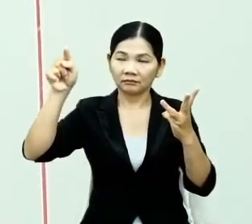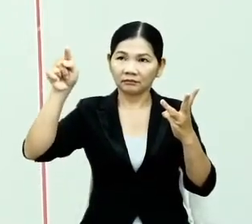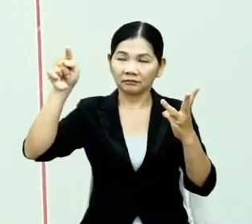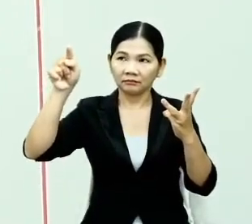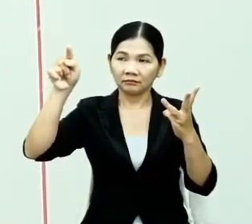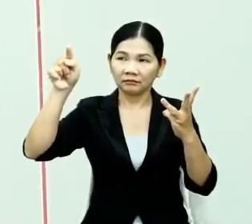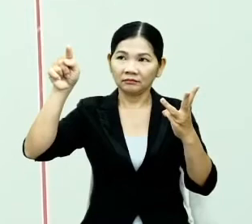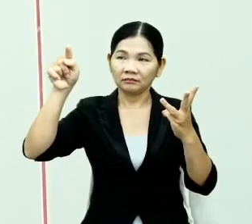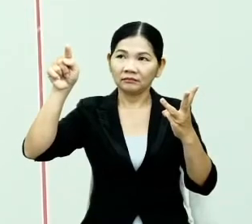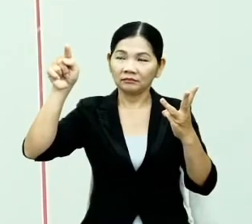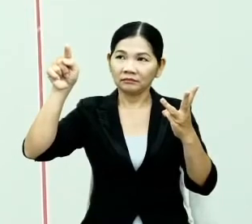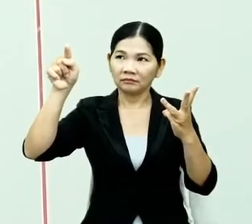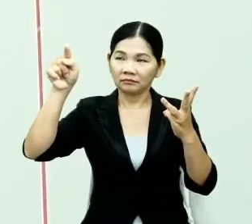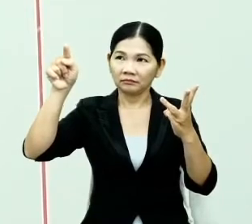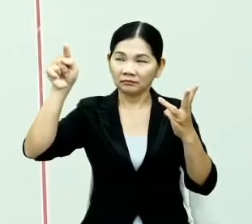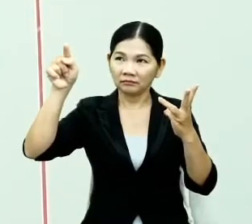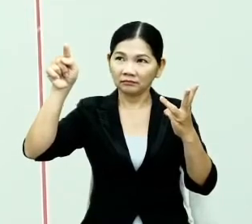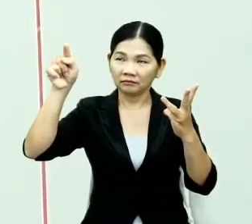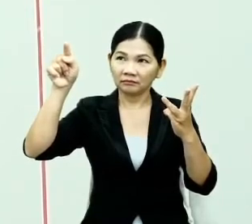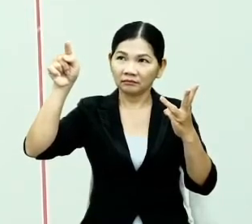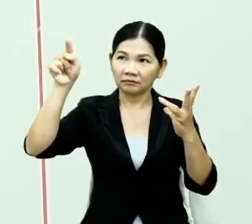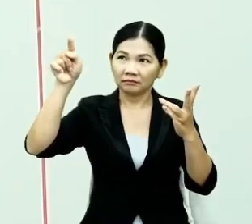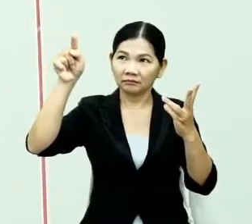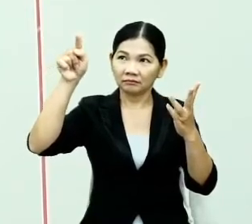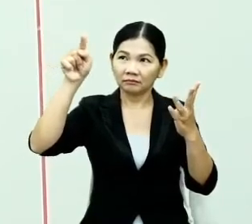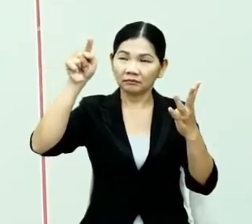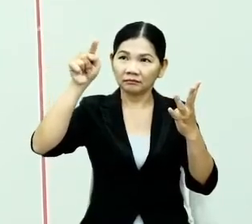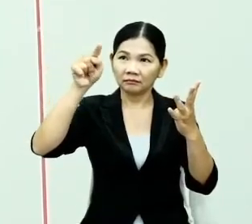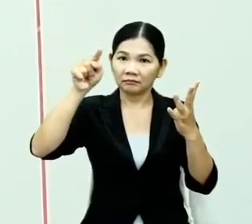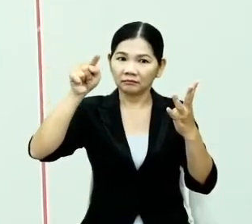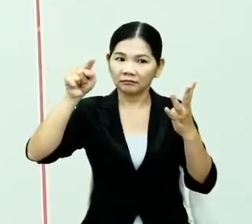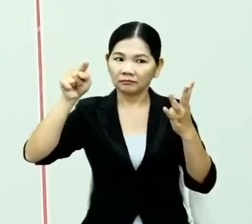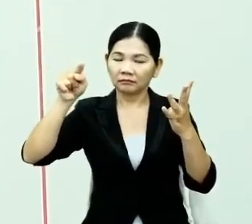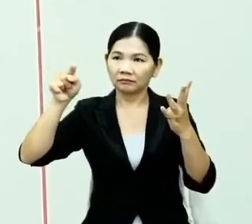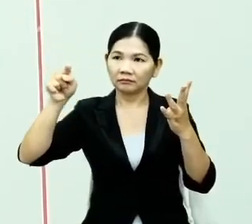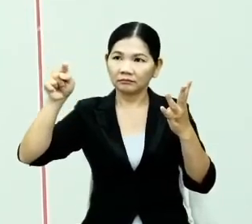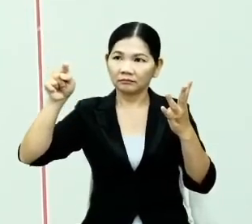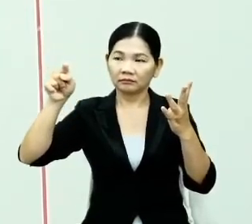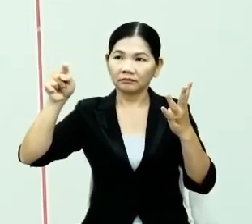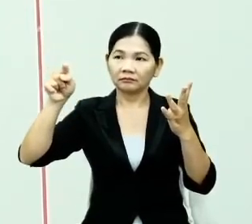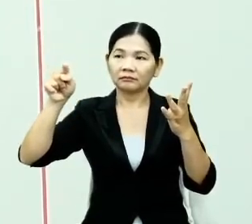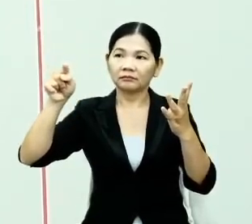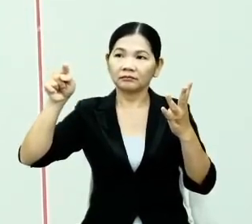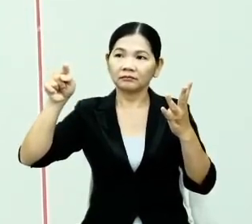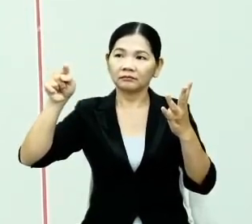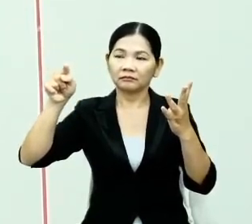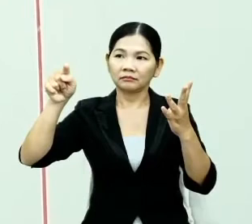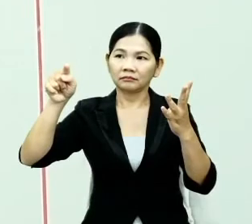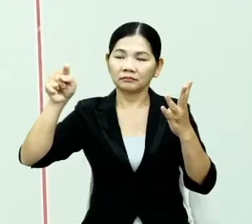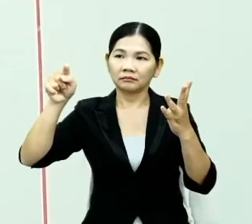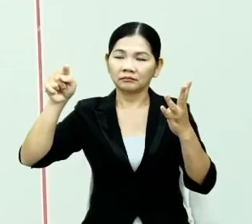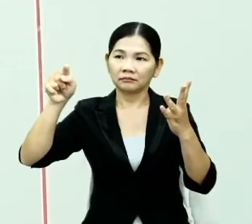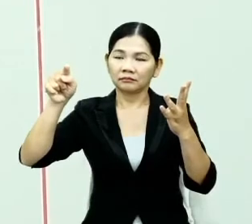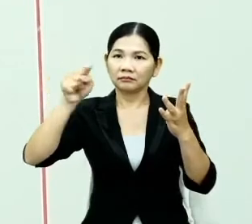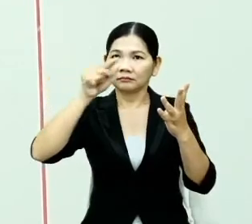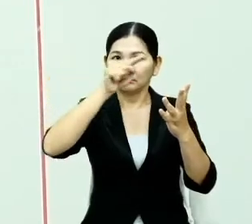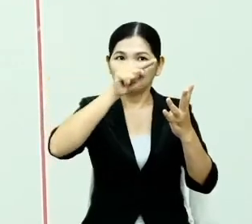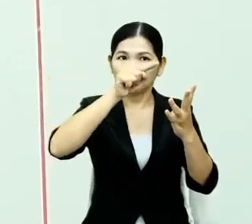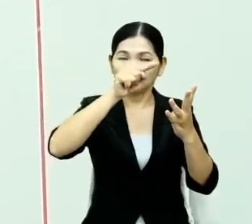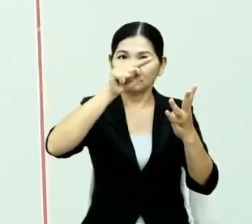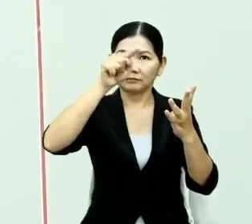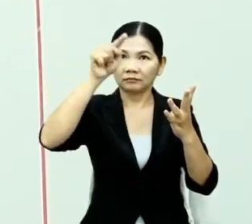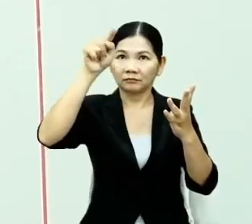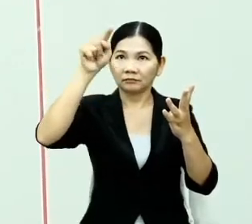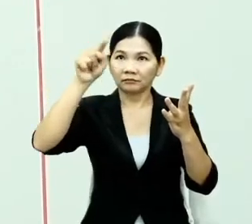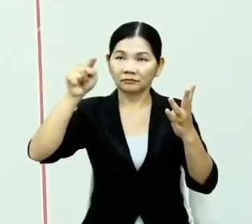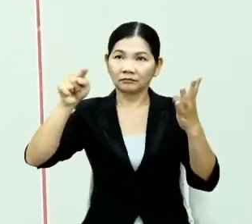មឡើងទៅលើចលនាទី4ចាខ្សែកោងចលនាទី